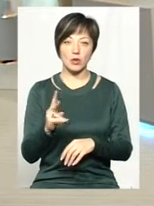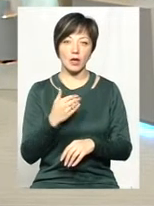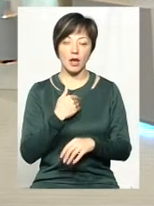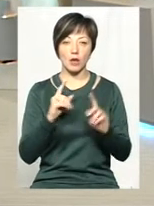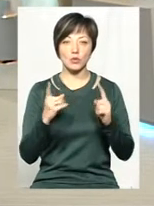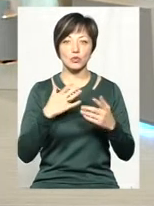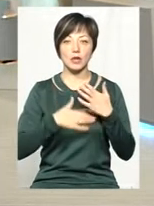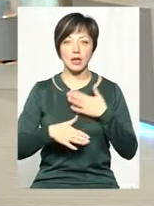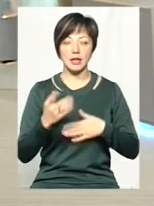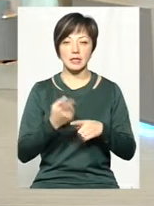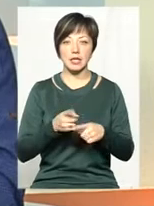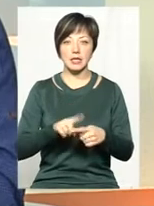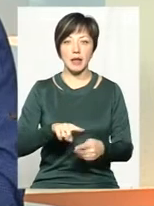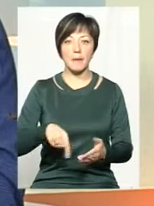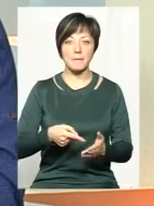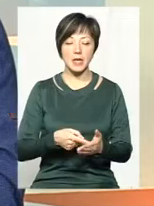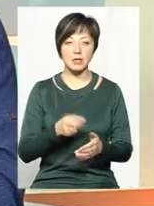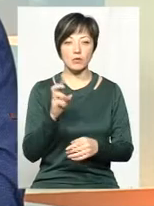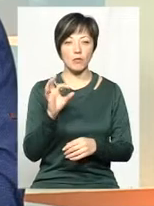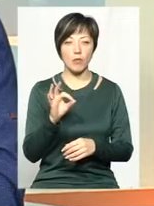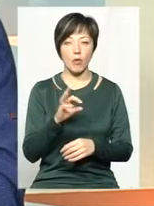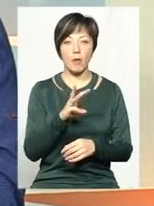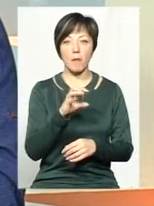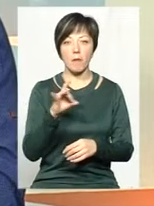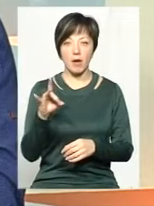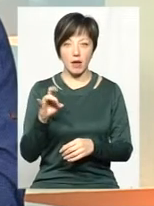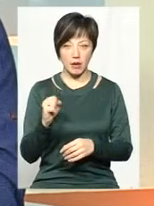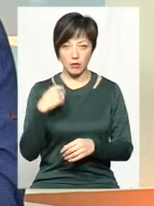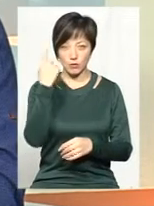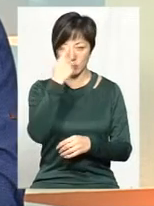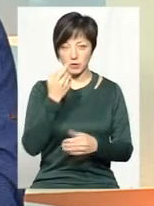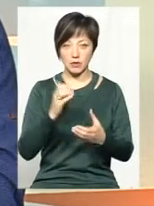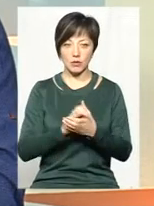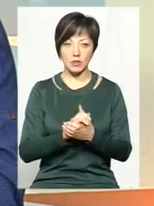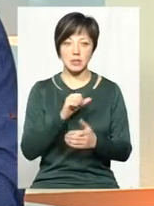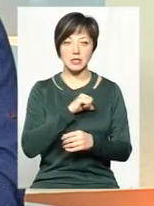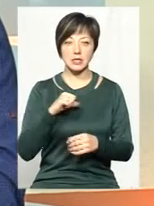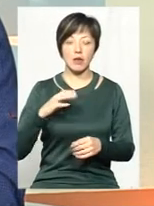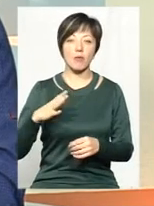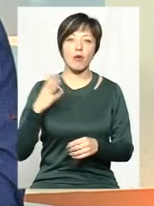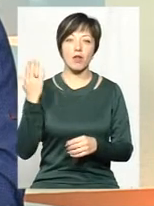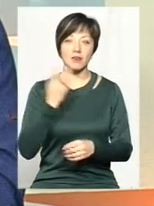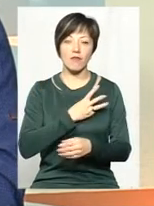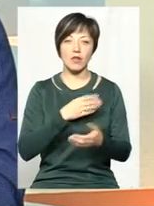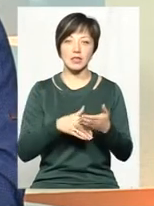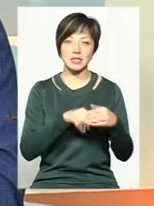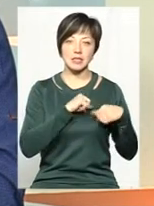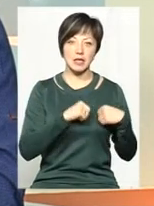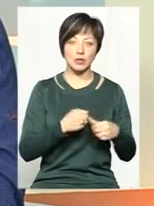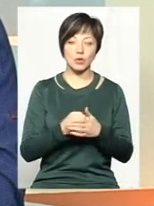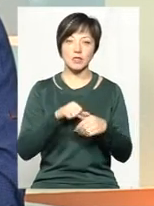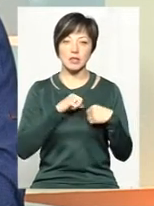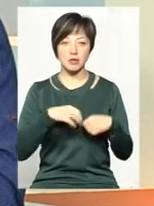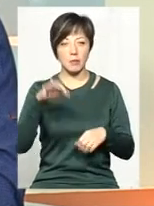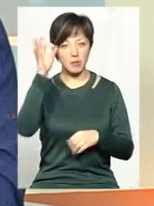дуже рада за це місто, тому що мер, якого я знаю особисто, він сам колишній волонтер фонду «Серце до серця», я